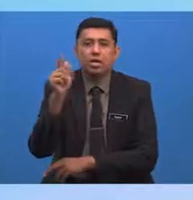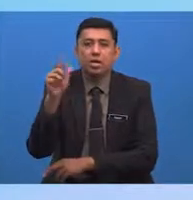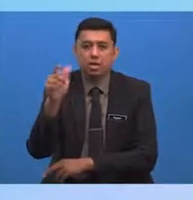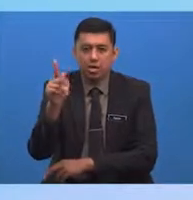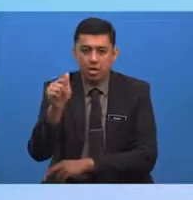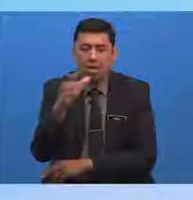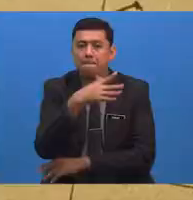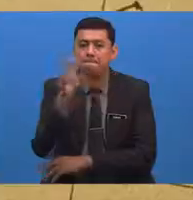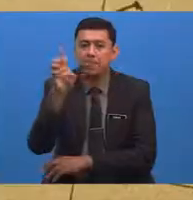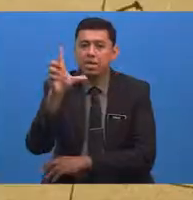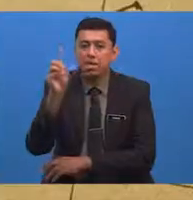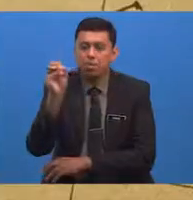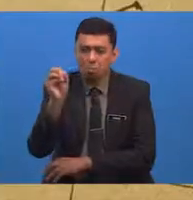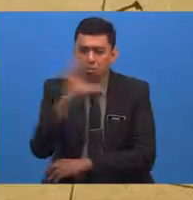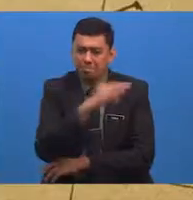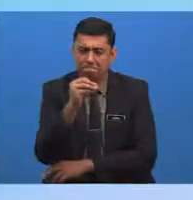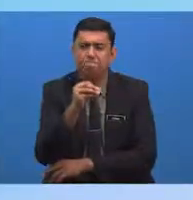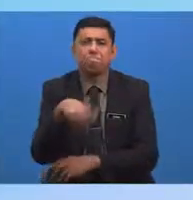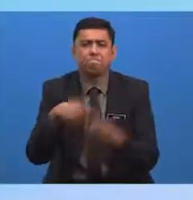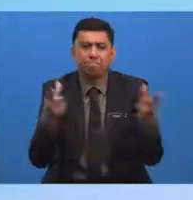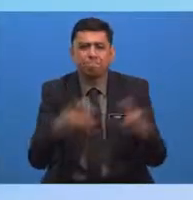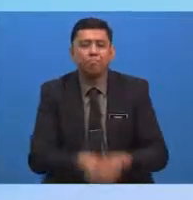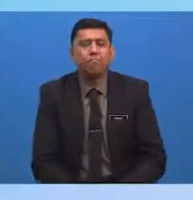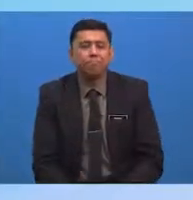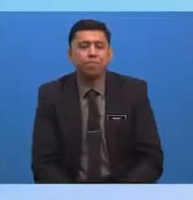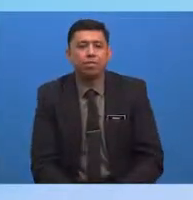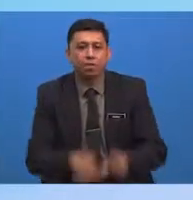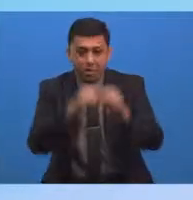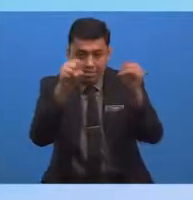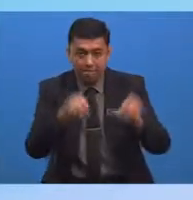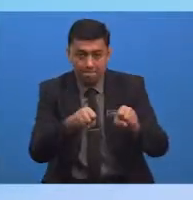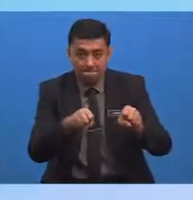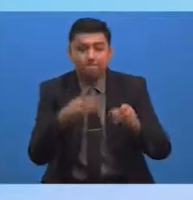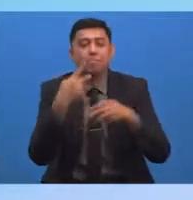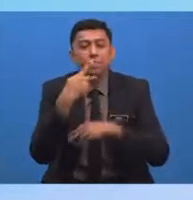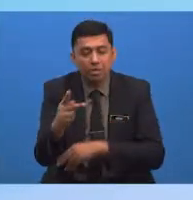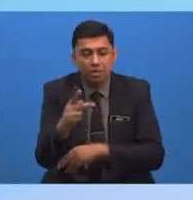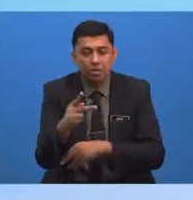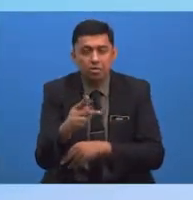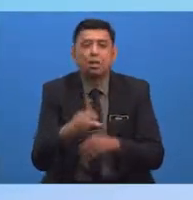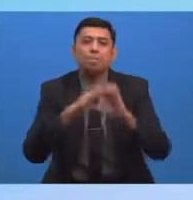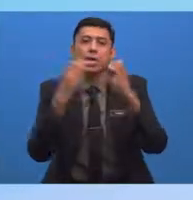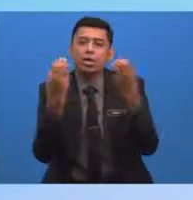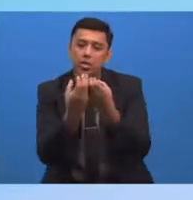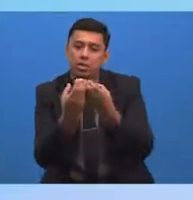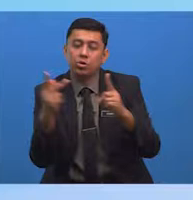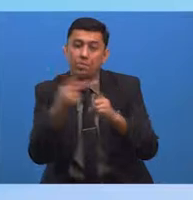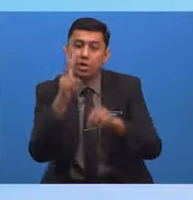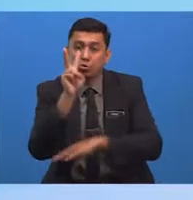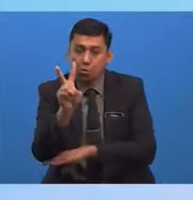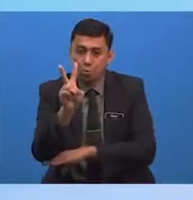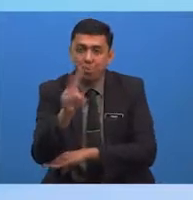Melano. Murid-murid, sistem pemerintahan di Sarawak dapat diklasifikasikan kepada